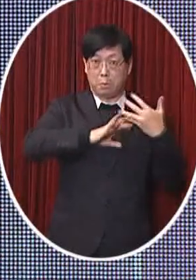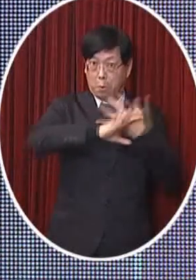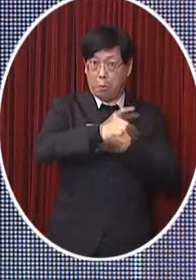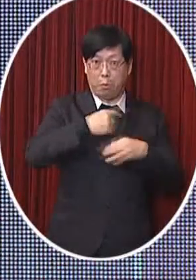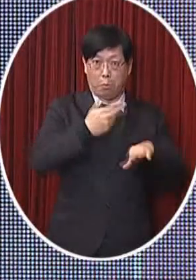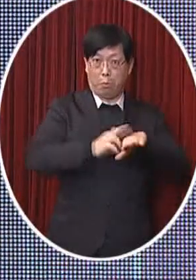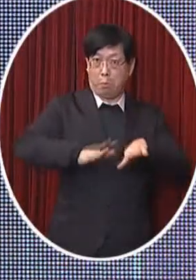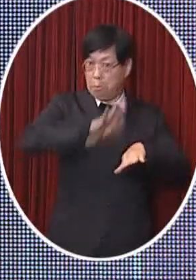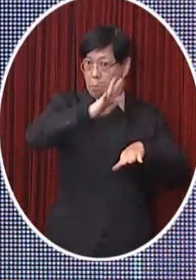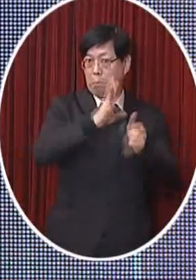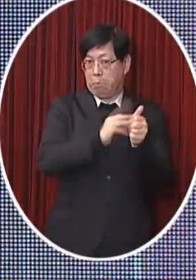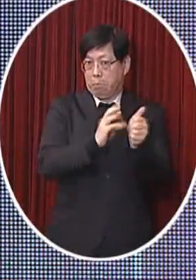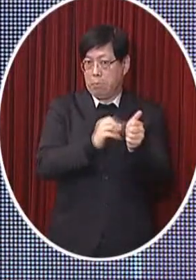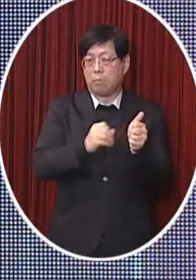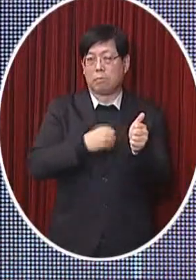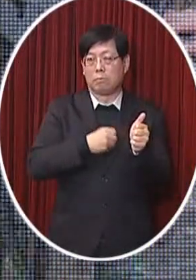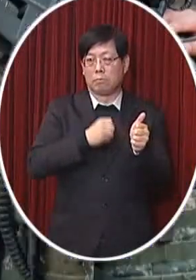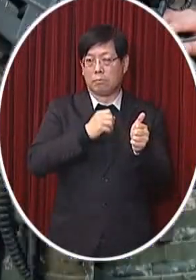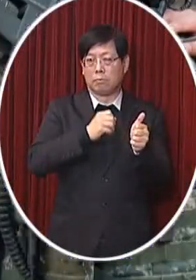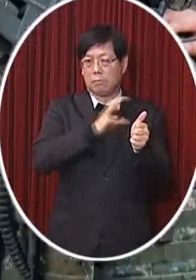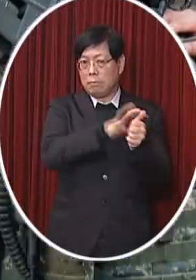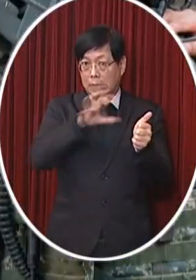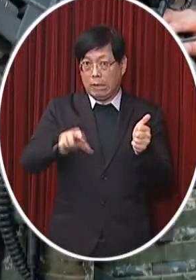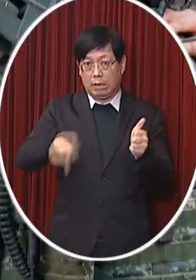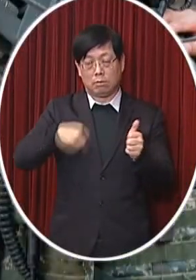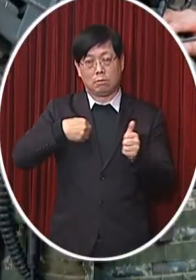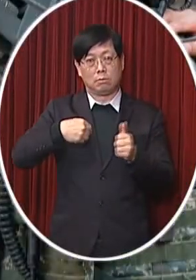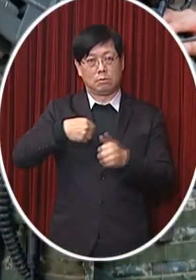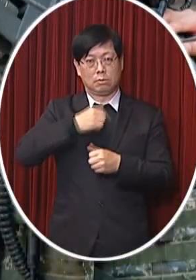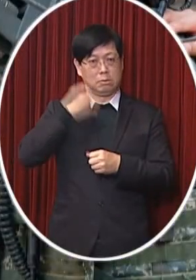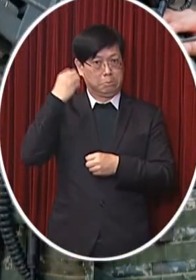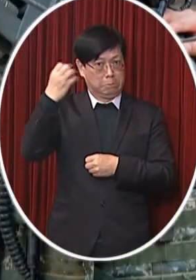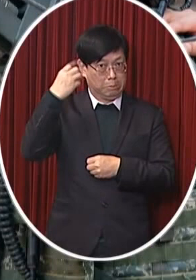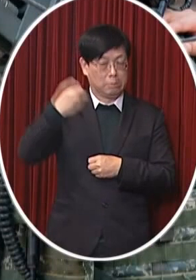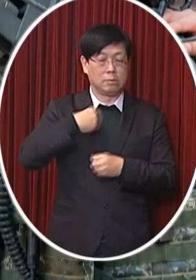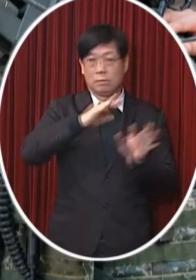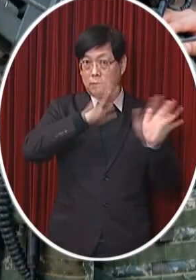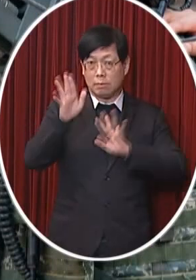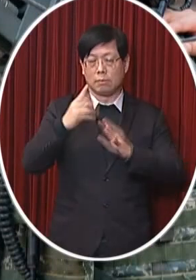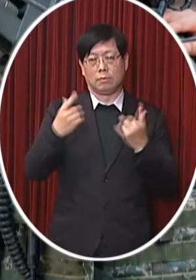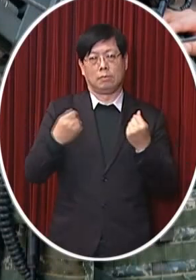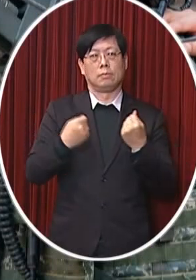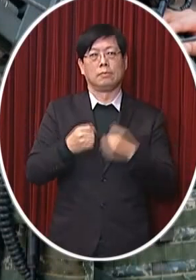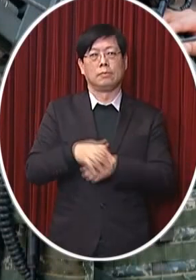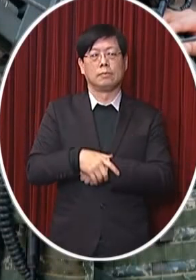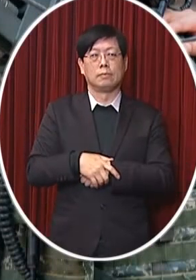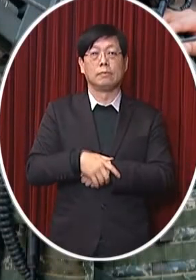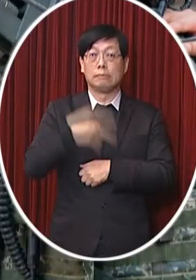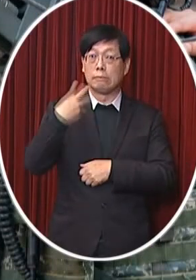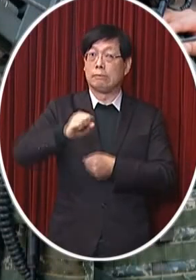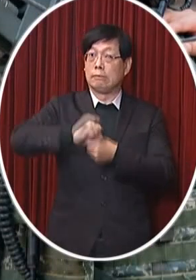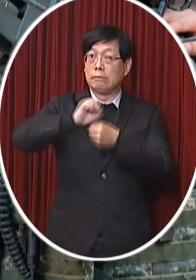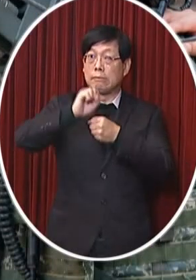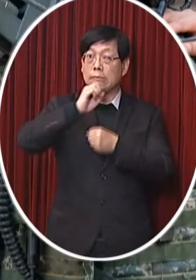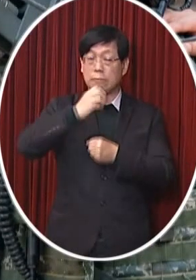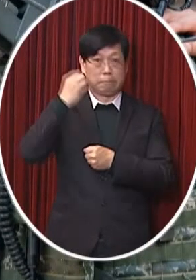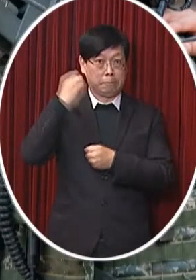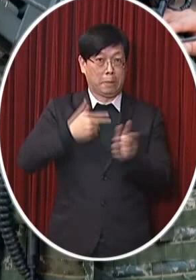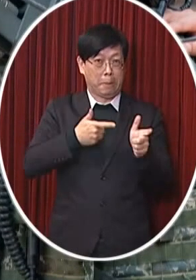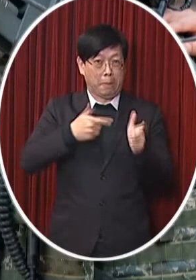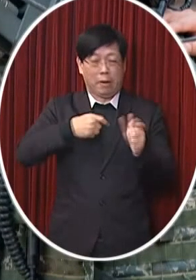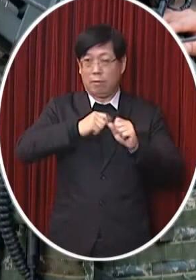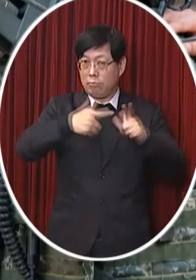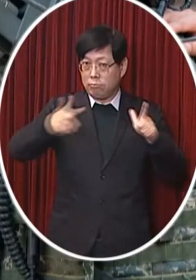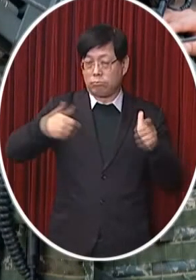的训练的方式，引进各国现代化的训练模组，同时要增加新武器的操